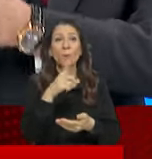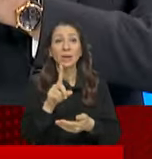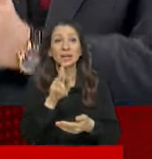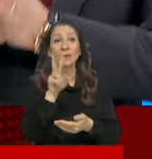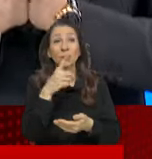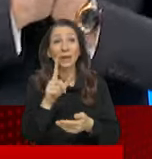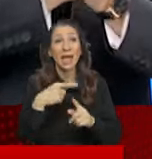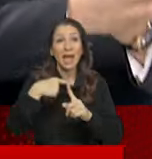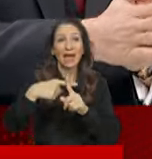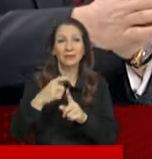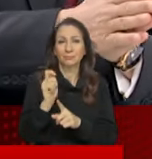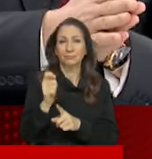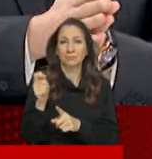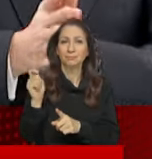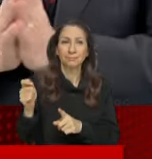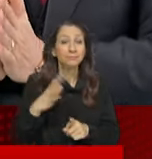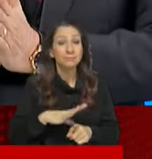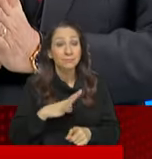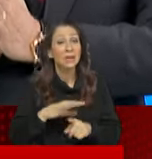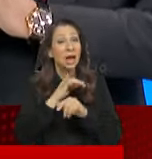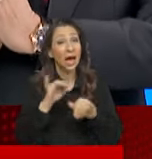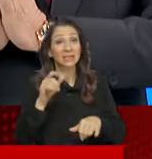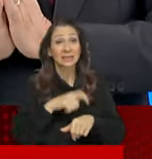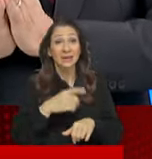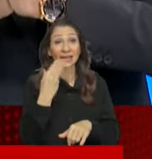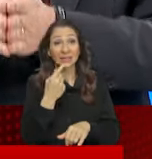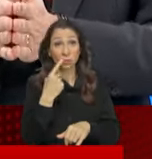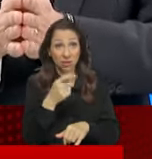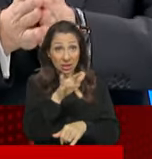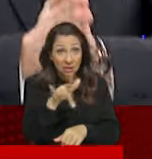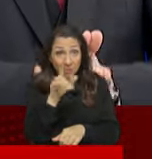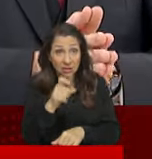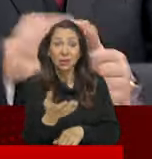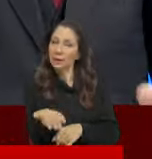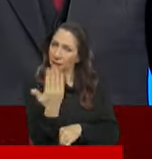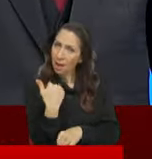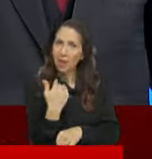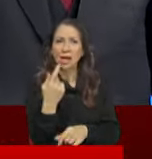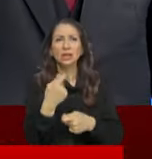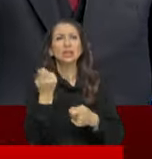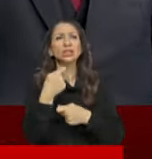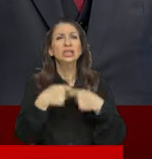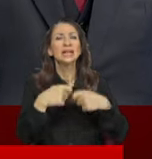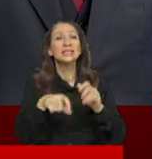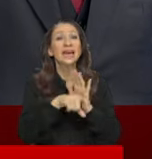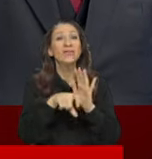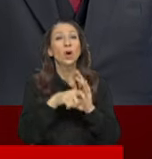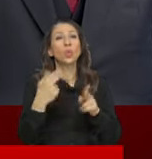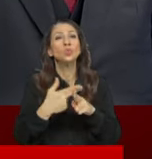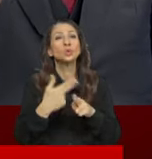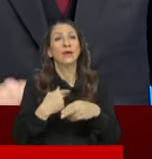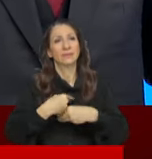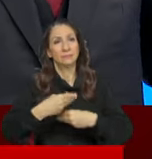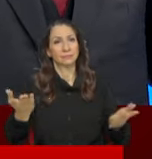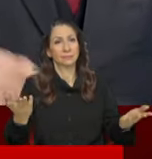L ek katkı sunmak istiyorum aynı şekilde gençlere diyorum ki işsiz misiniz gelin iş garantili sertifika